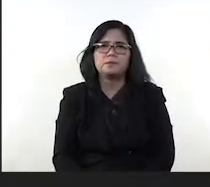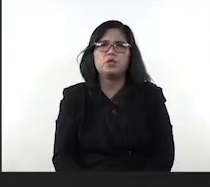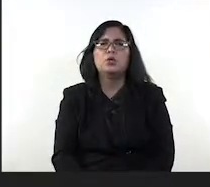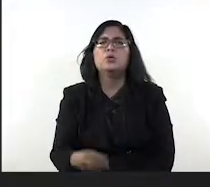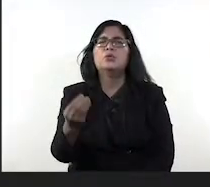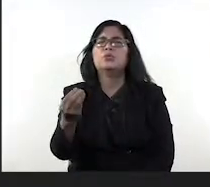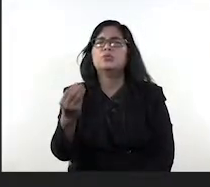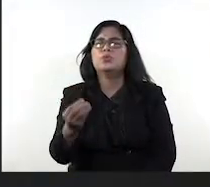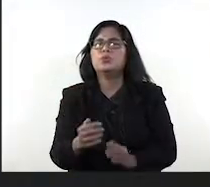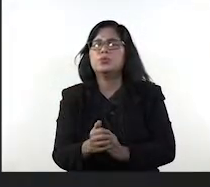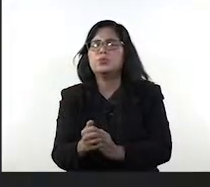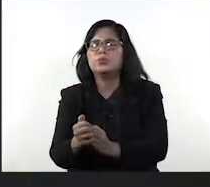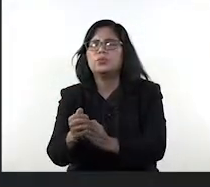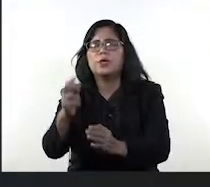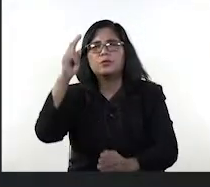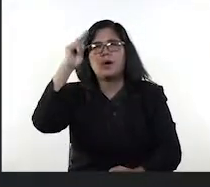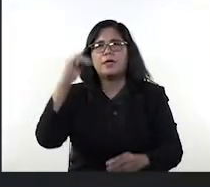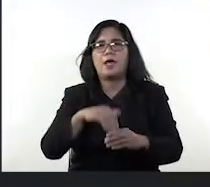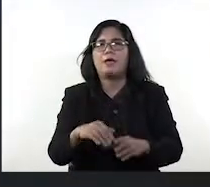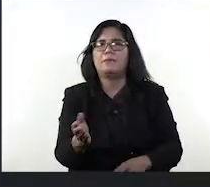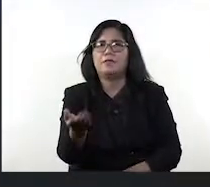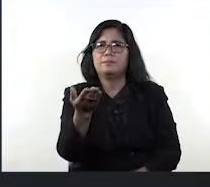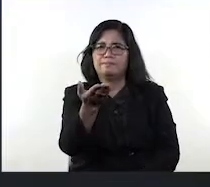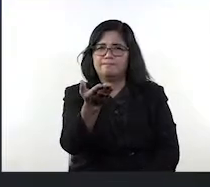di tunggu tuntunan Tuhan dalam hidupmu